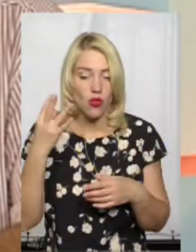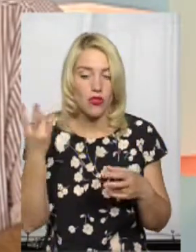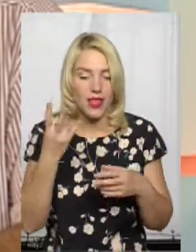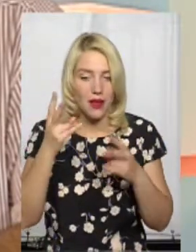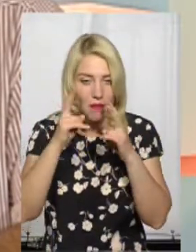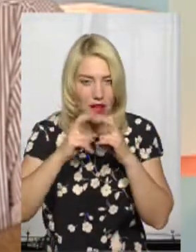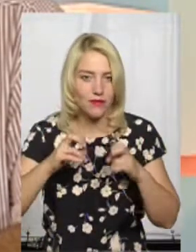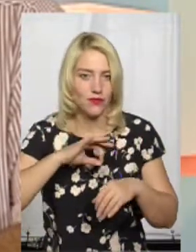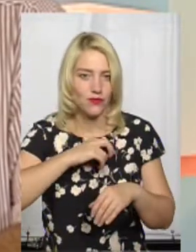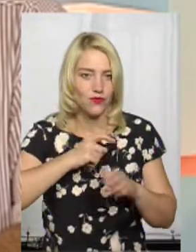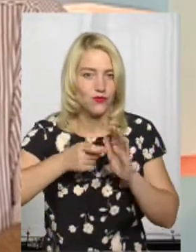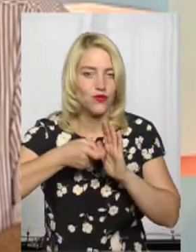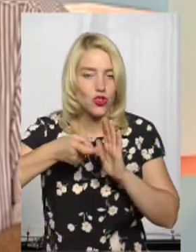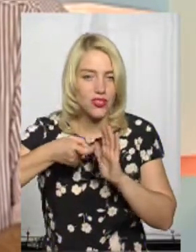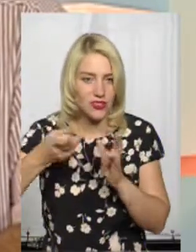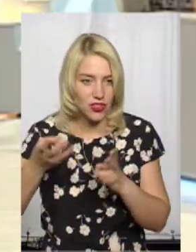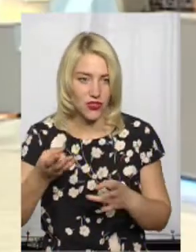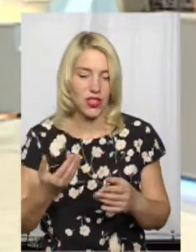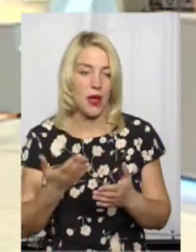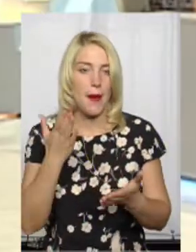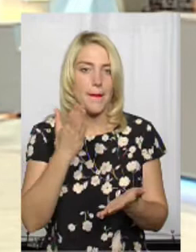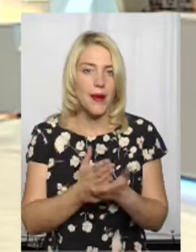буде інформація. Знайдено шмат